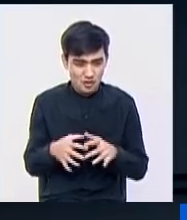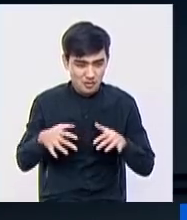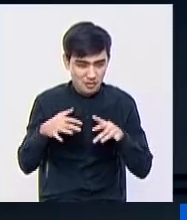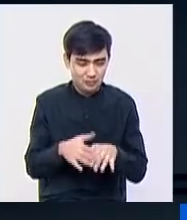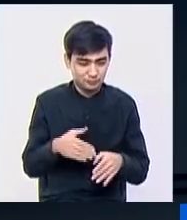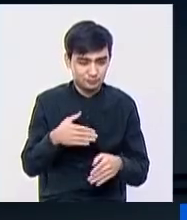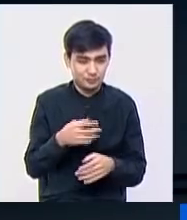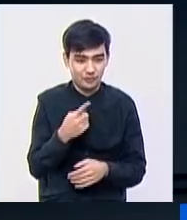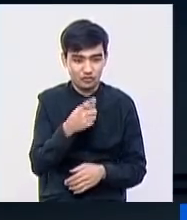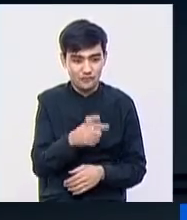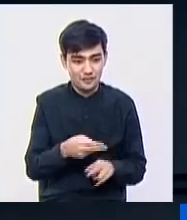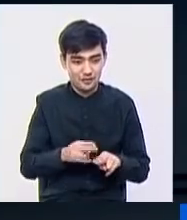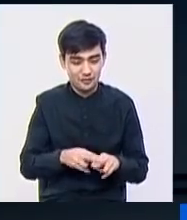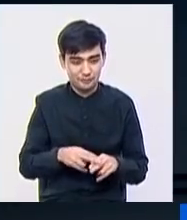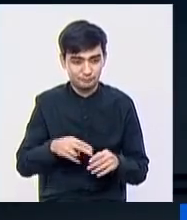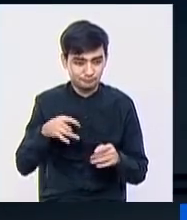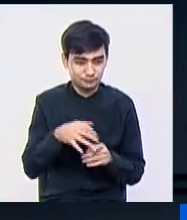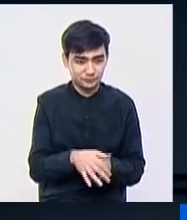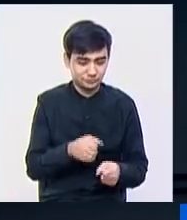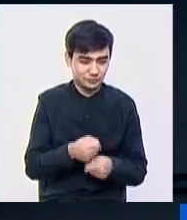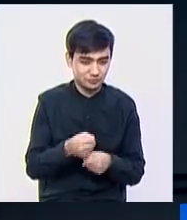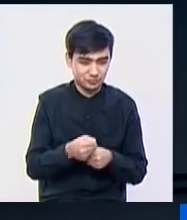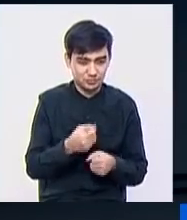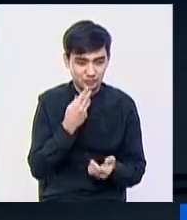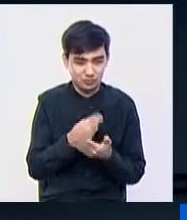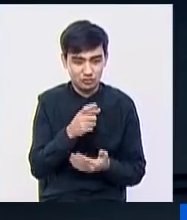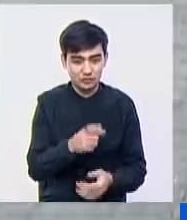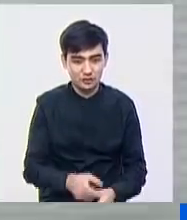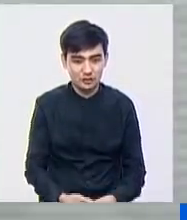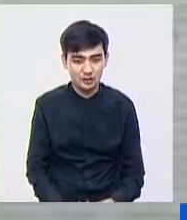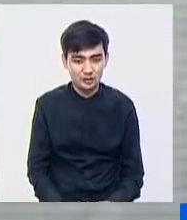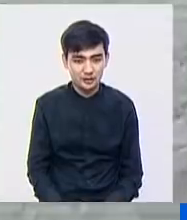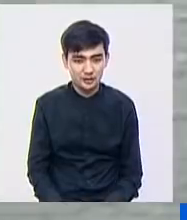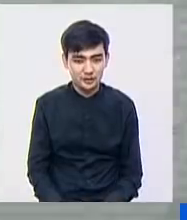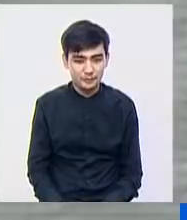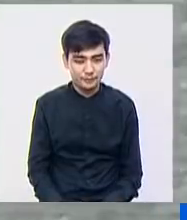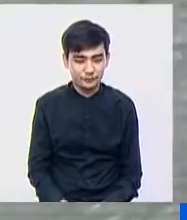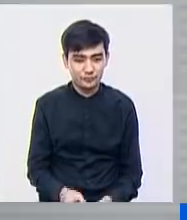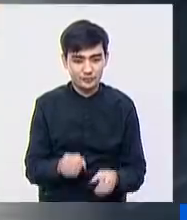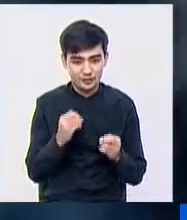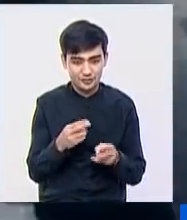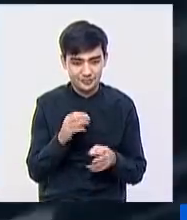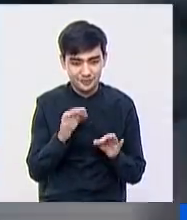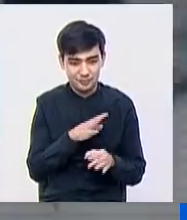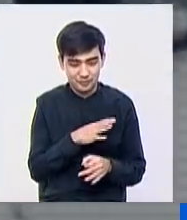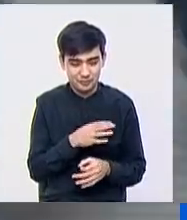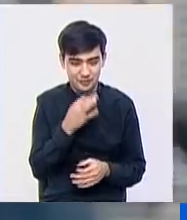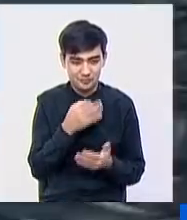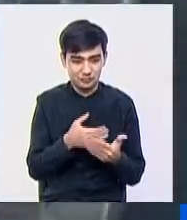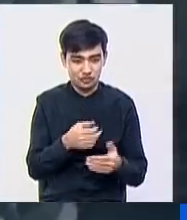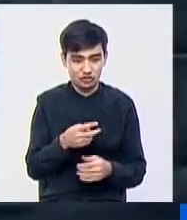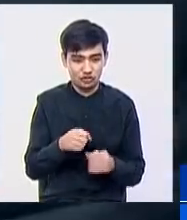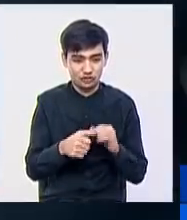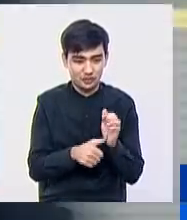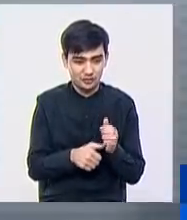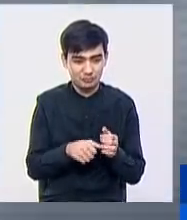набрасывались на одного человека и буквально забивали свою жертву. Как сообщалось ранее, погибли 16